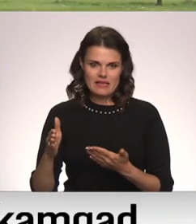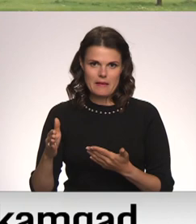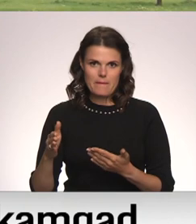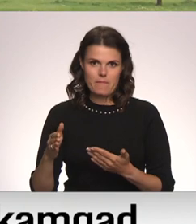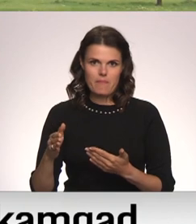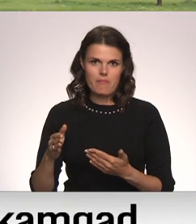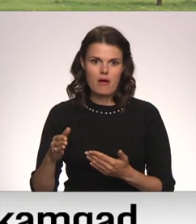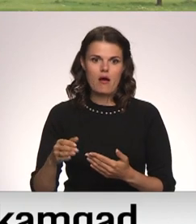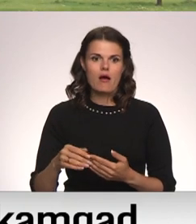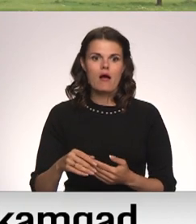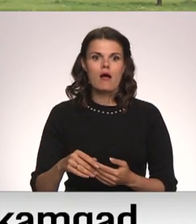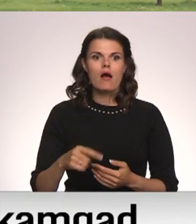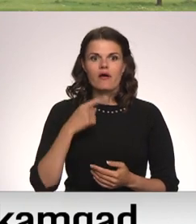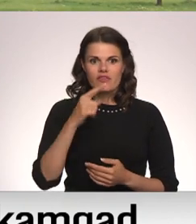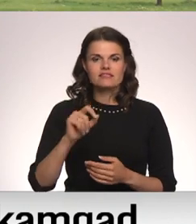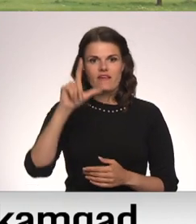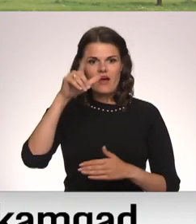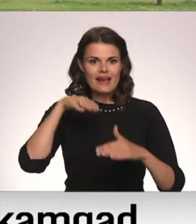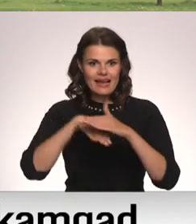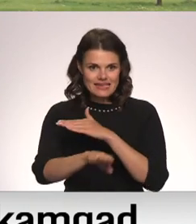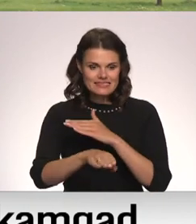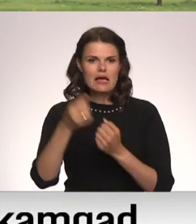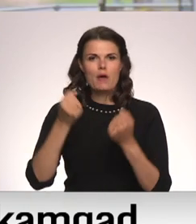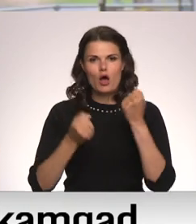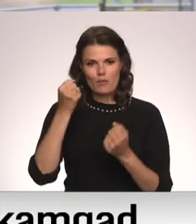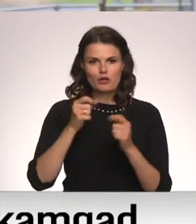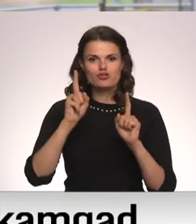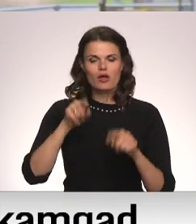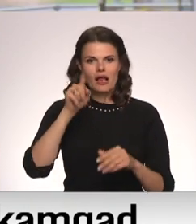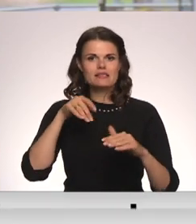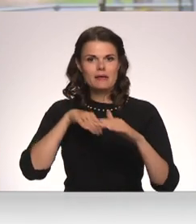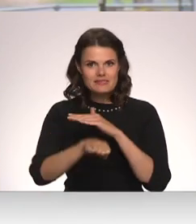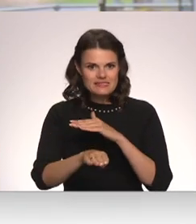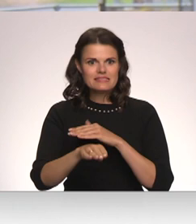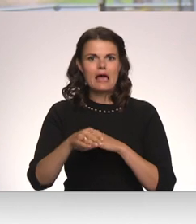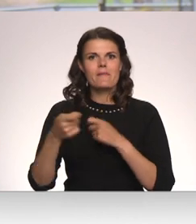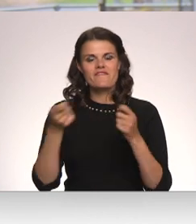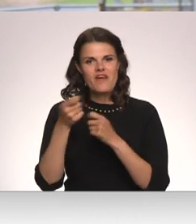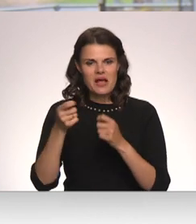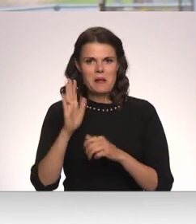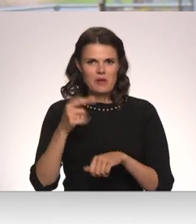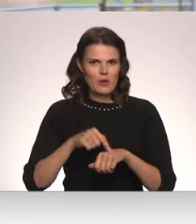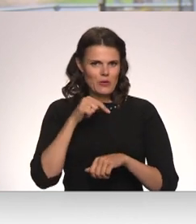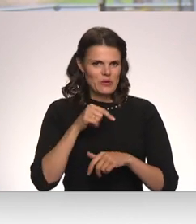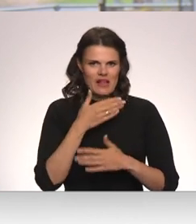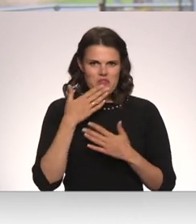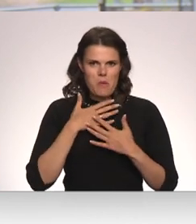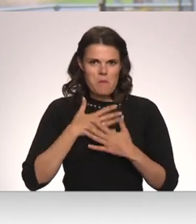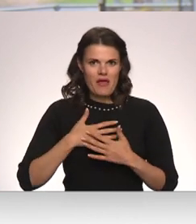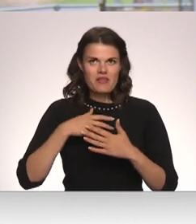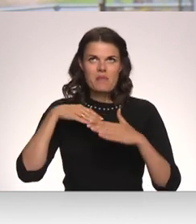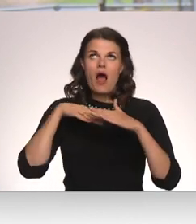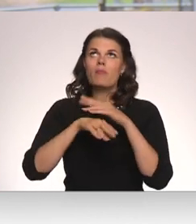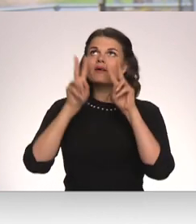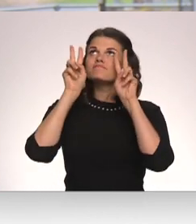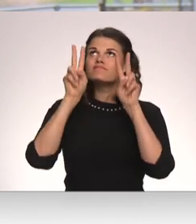Sanāk vairāk iet zem viadukta. Ar mašīnu arī nu, reizēm sanāk braukt uz veikalu, bet sajūtas nav patīkamas. Ejot apakšā, nu,